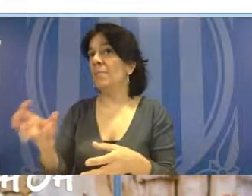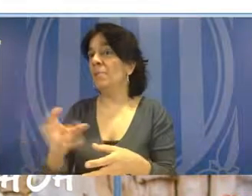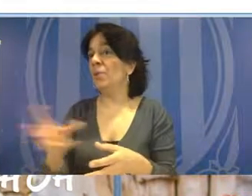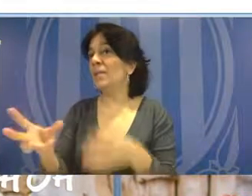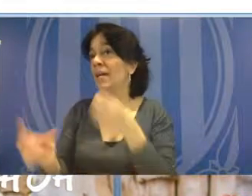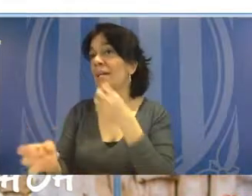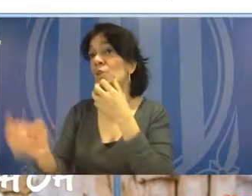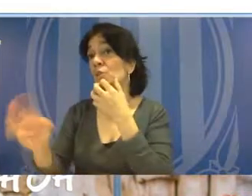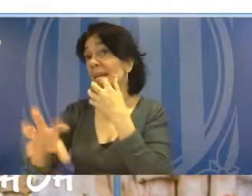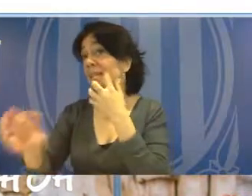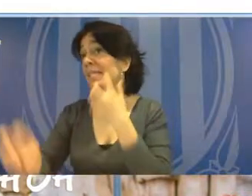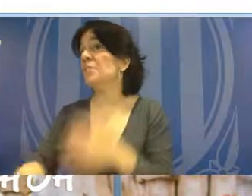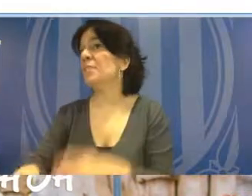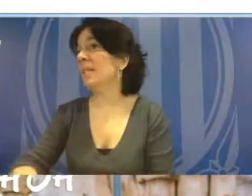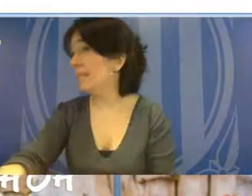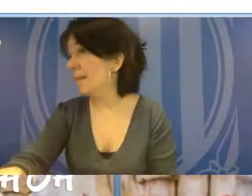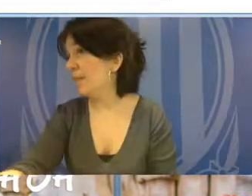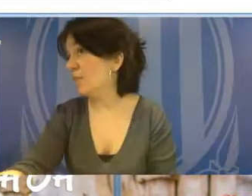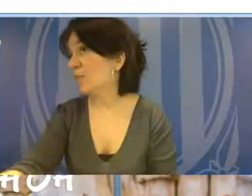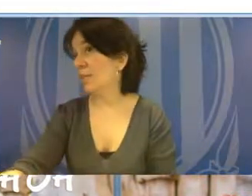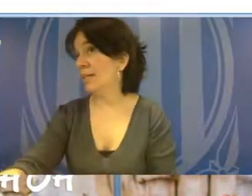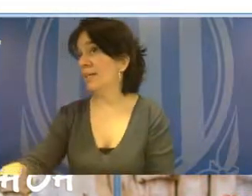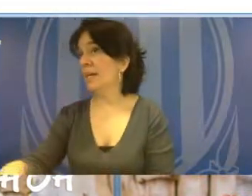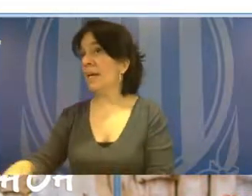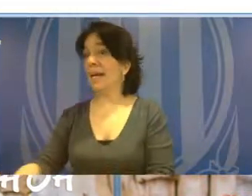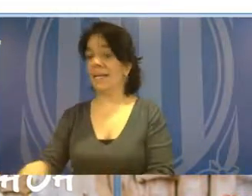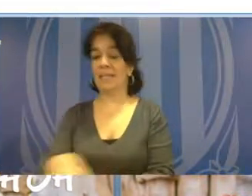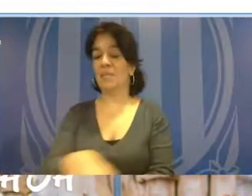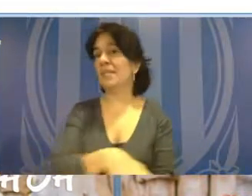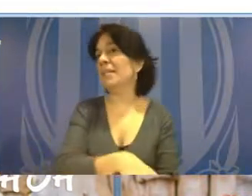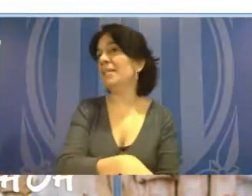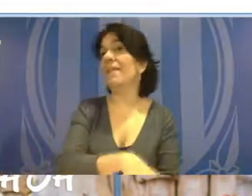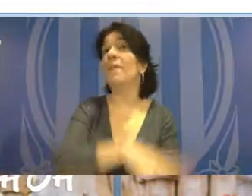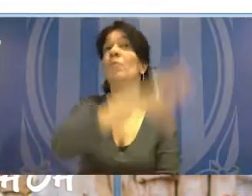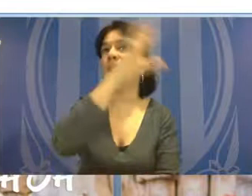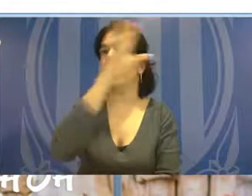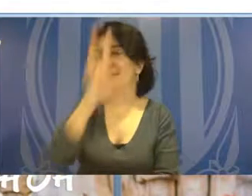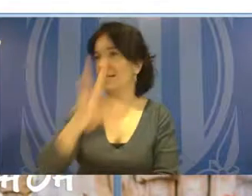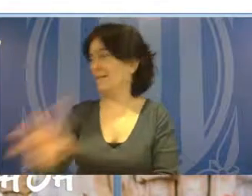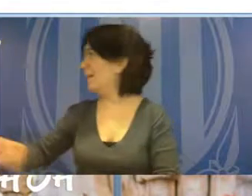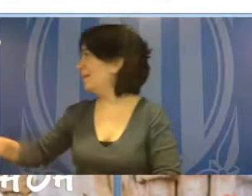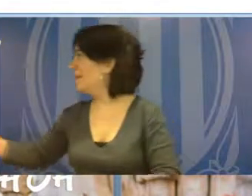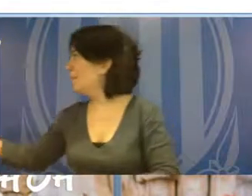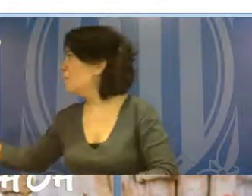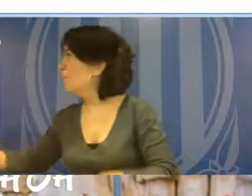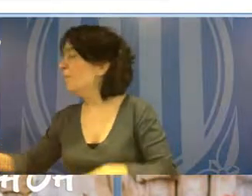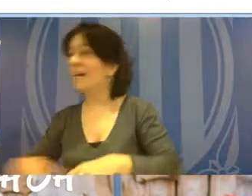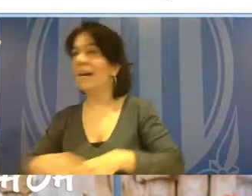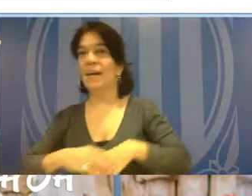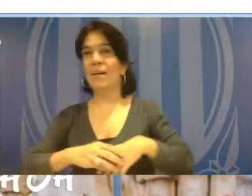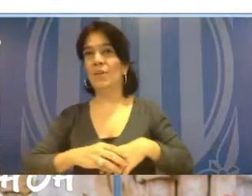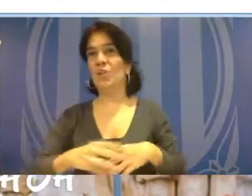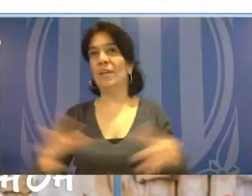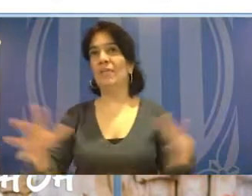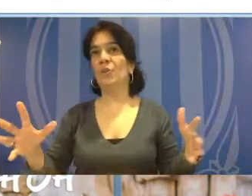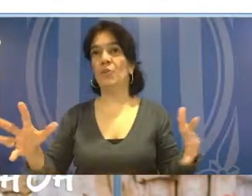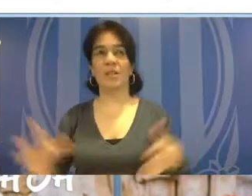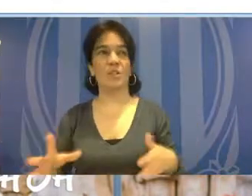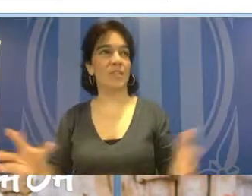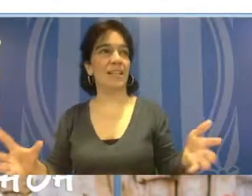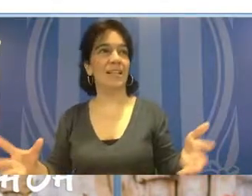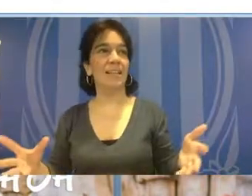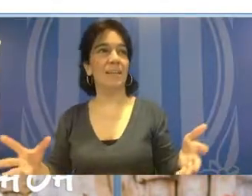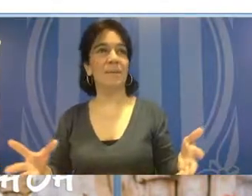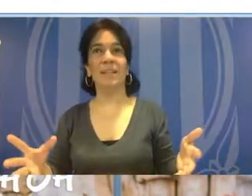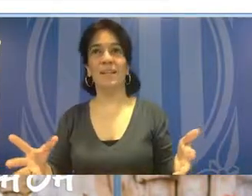hi ha moltes vegades doncs, el que és l'especialista de les gorges, el que és l'especialista de muntanyes, i el dia que ens va publicar tot de fotos